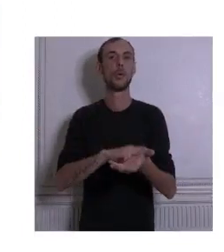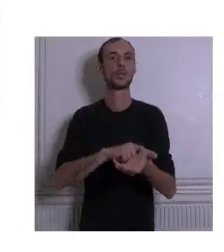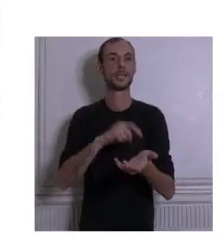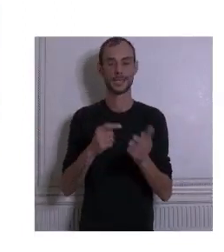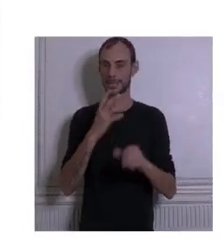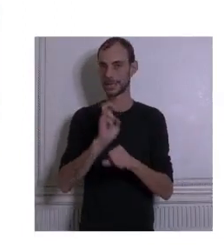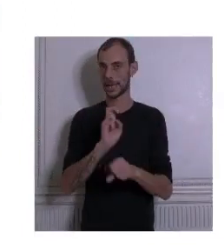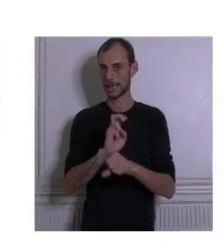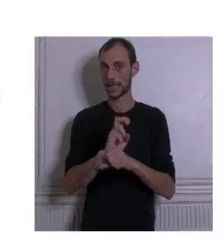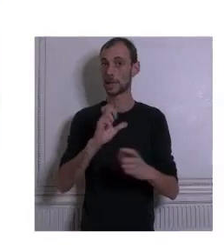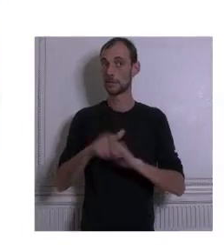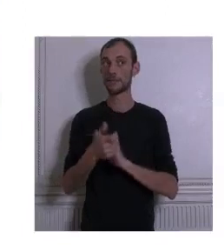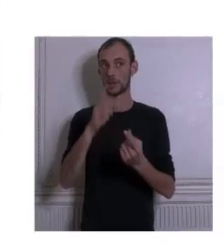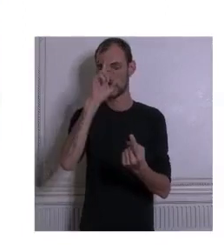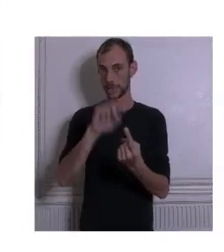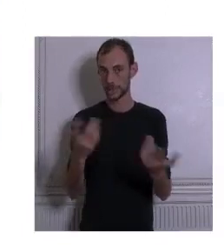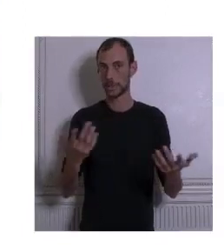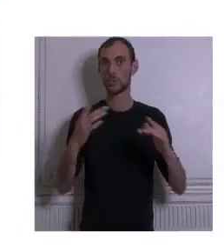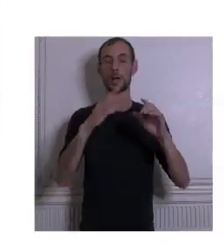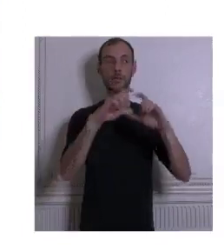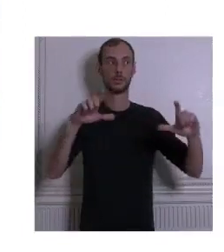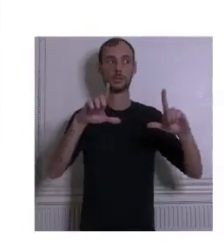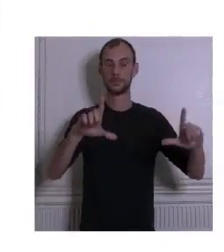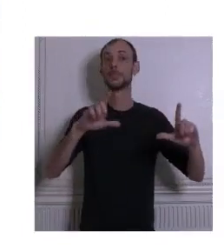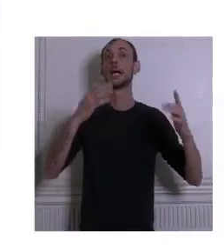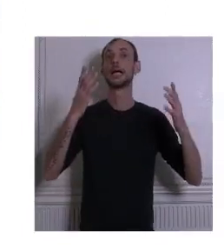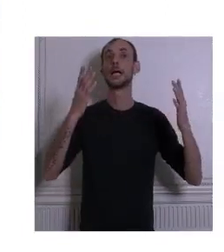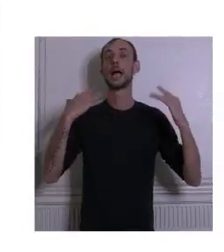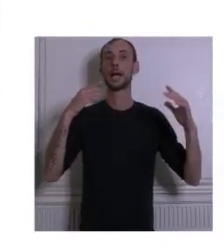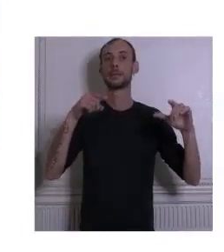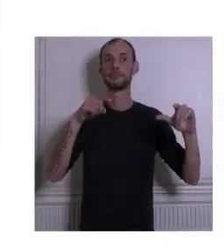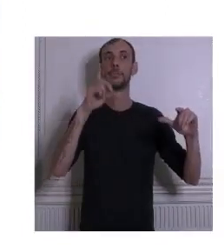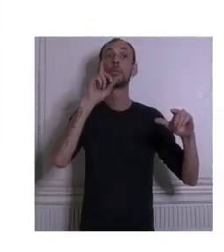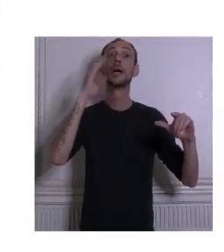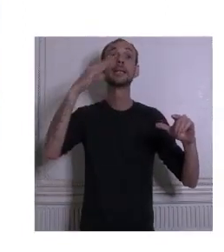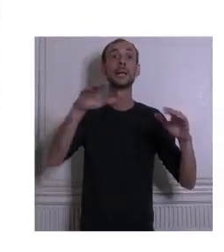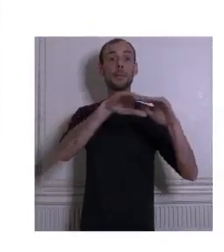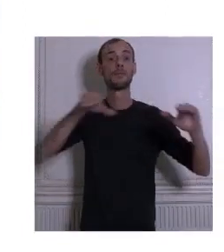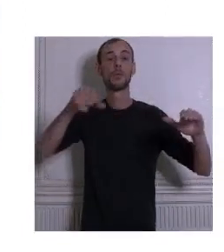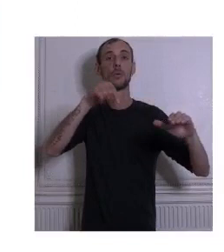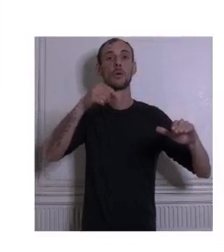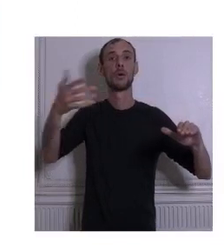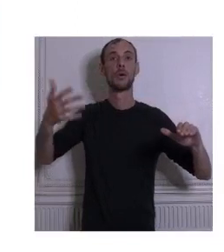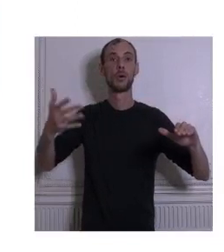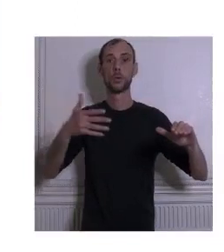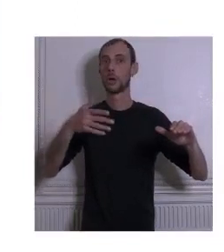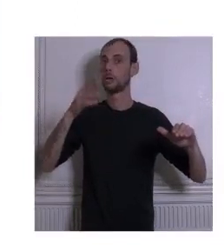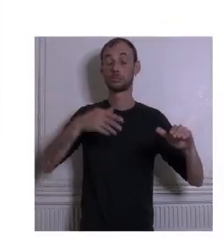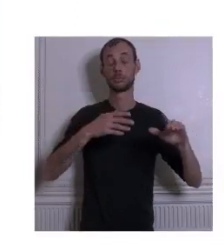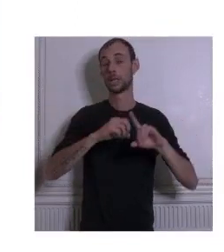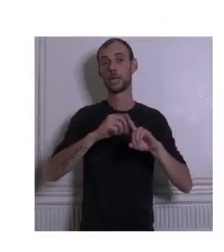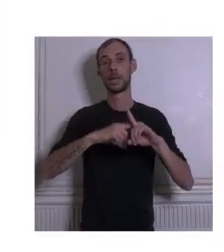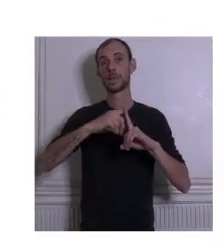bien. Je vous rappelle que, et autre chose, vous faites partie, je parle de votre groupe, hein, d'une